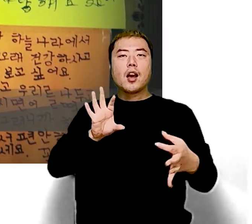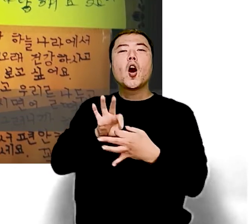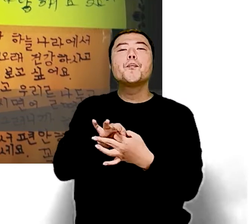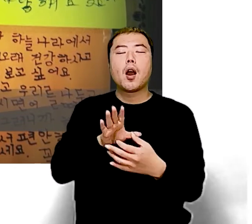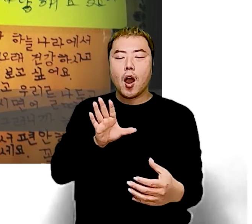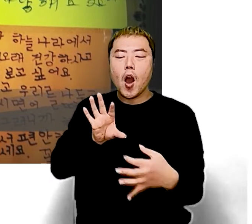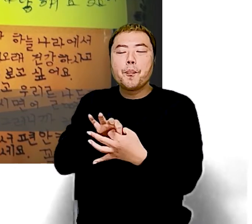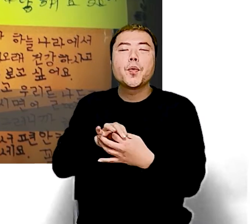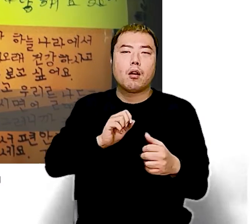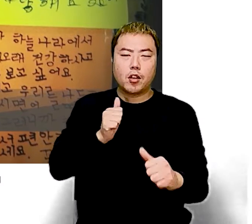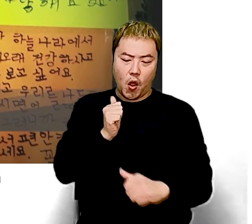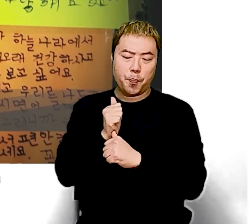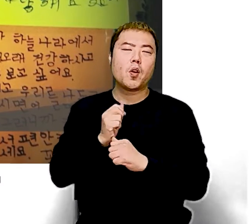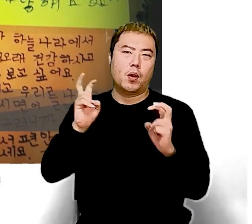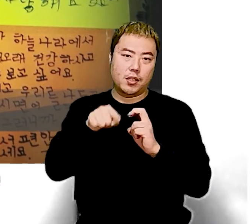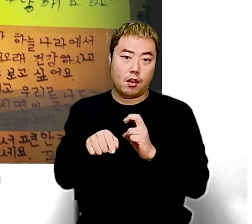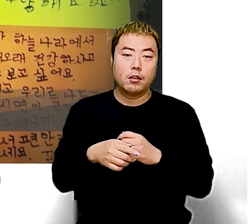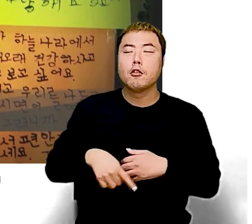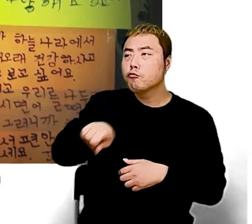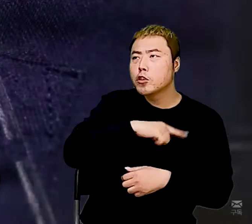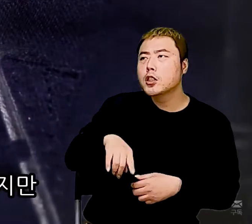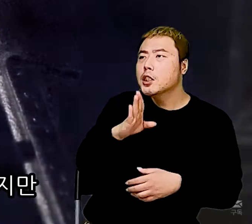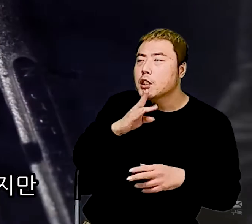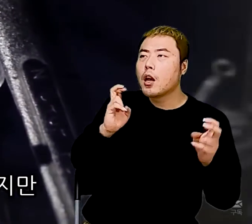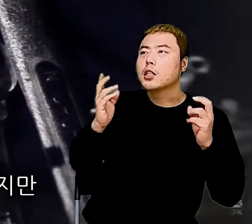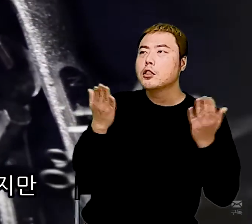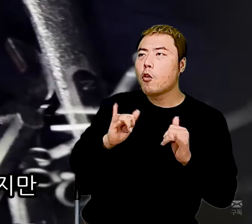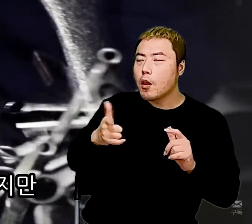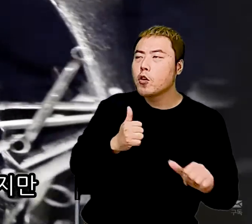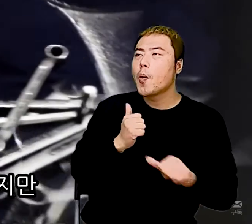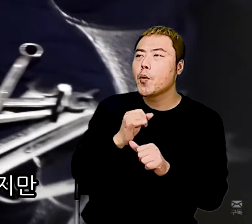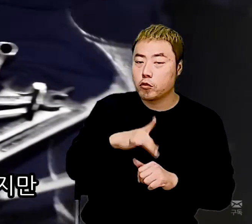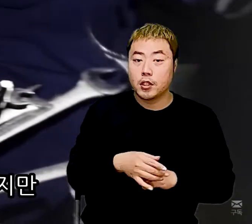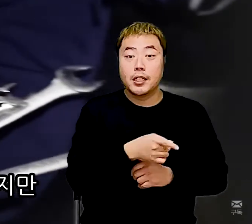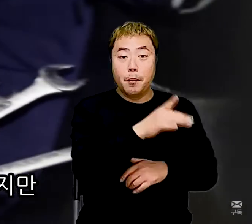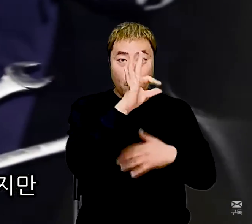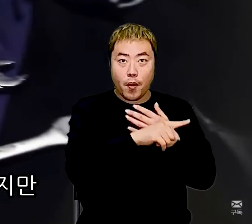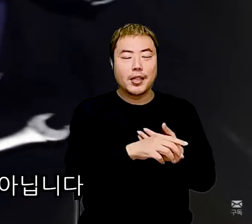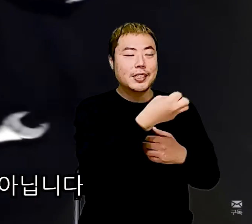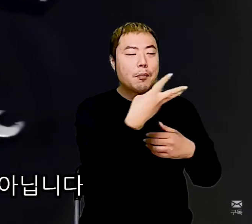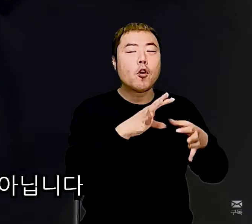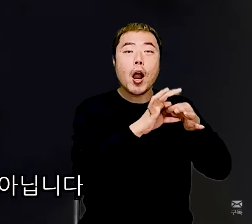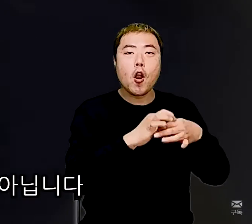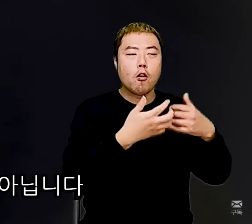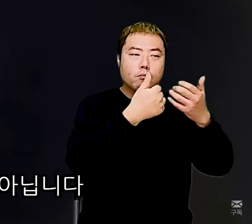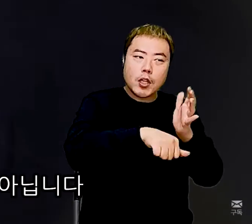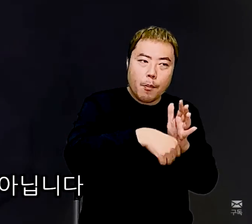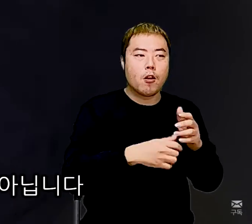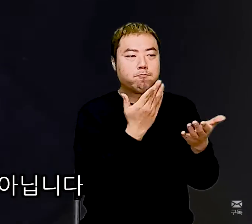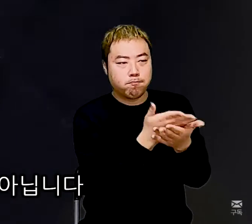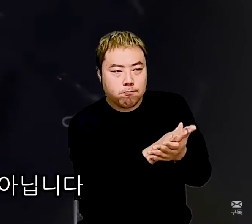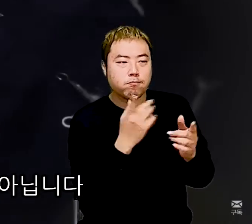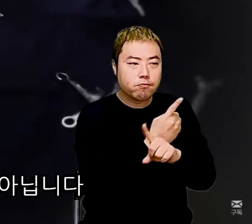아닌데 저희는 사용자가 아니잖아요. 삼성전자의 물건을 수리하지만 삼성전자 서비스